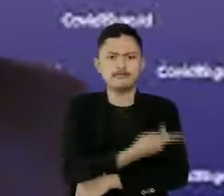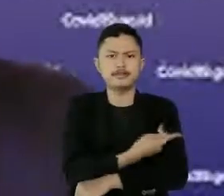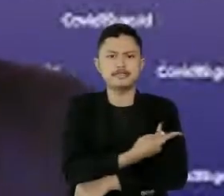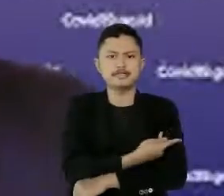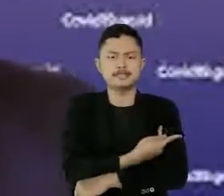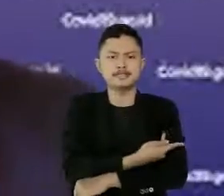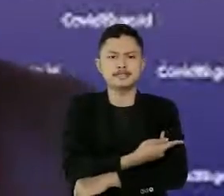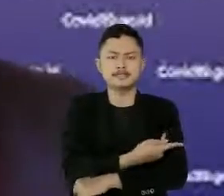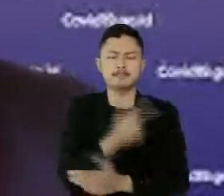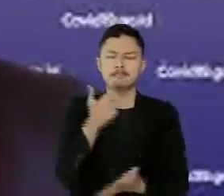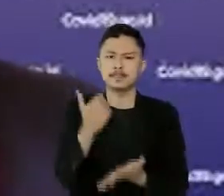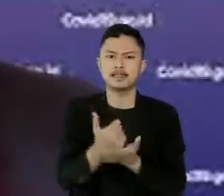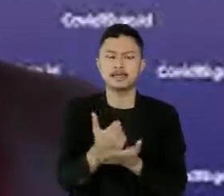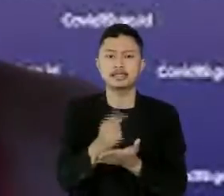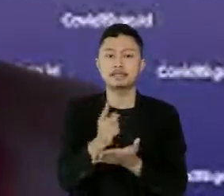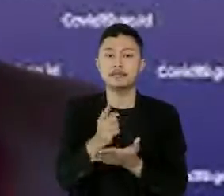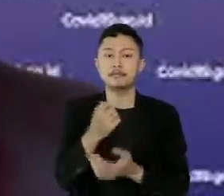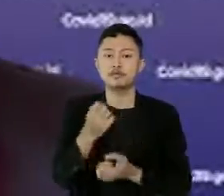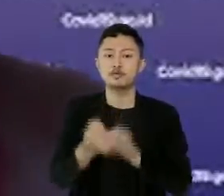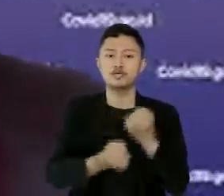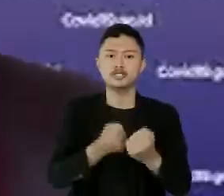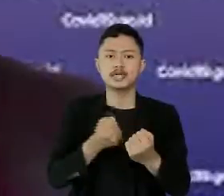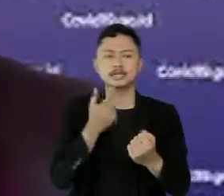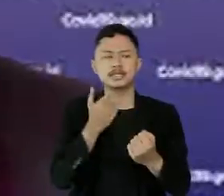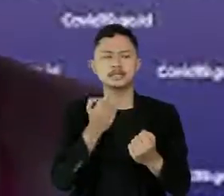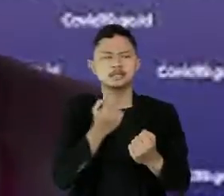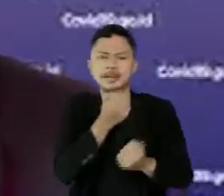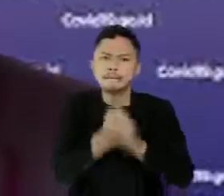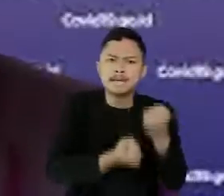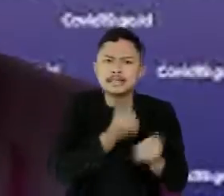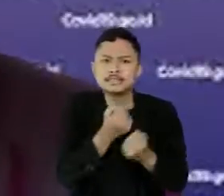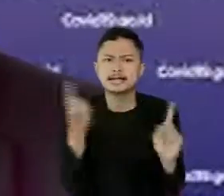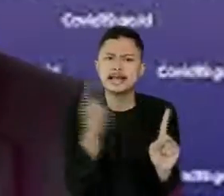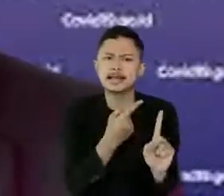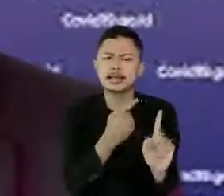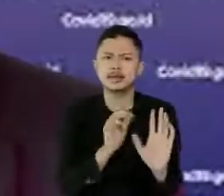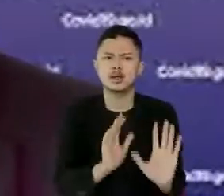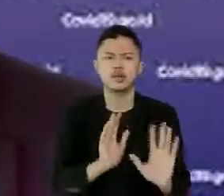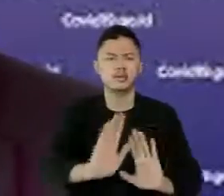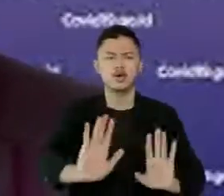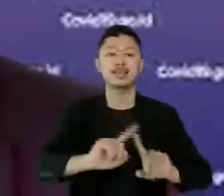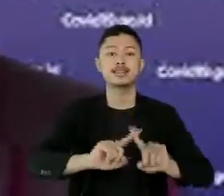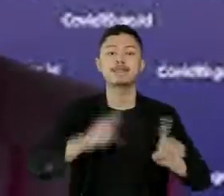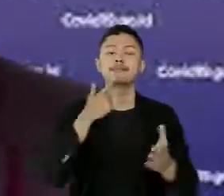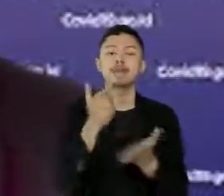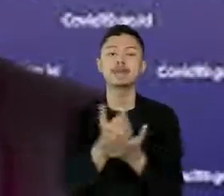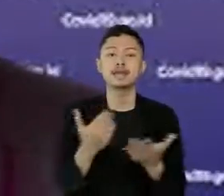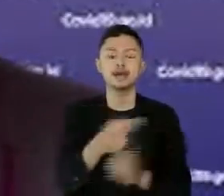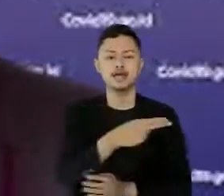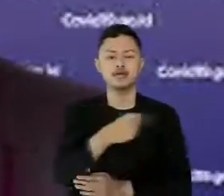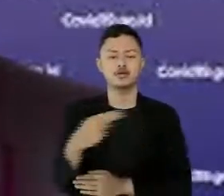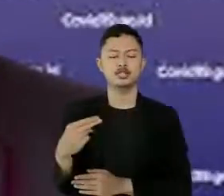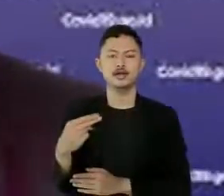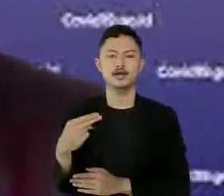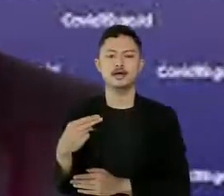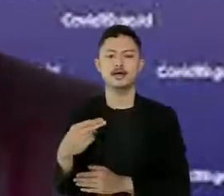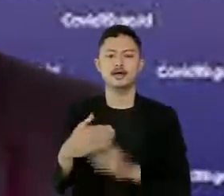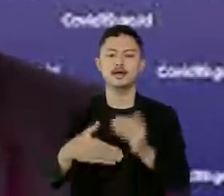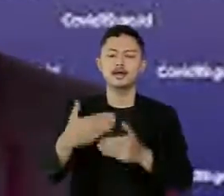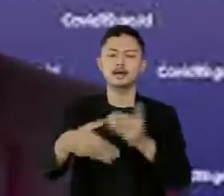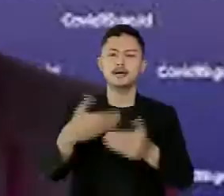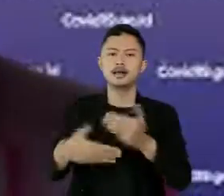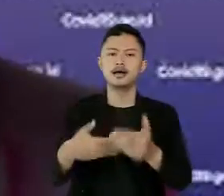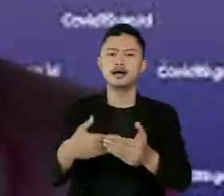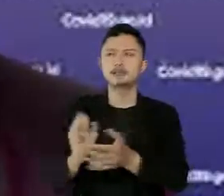untuk kita ketahui, karena mengejar bukan masalah mengejar target, tetapi yang paling penting Indonesia, menuju Indonesia yang